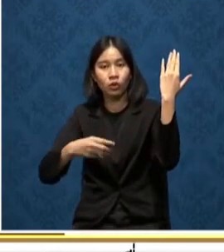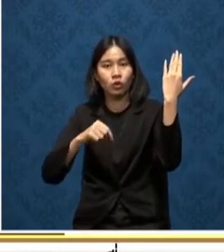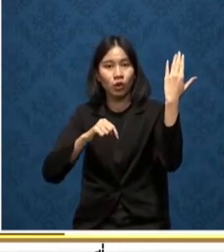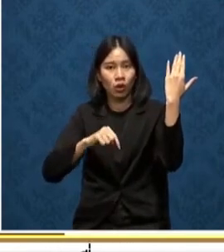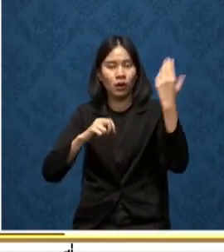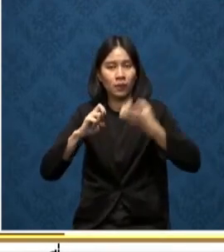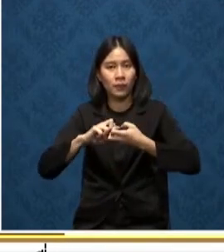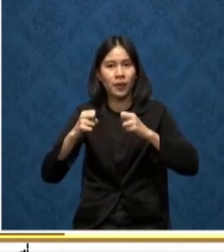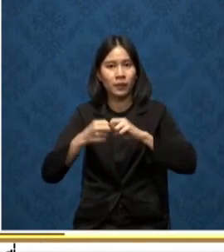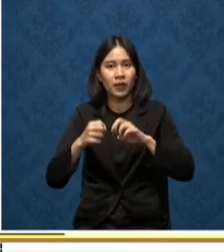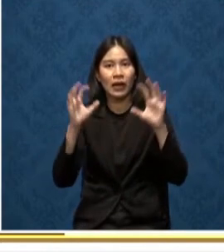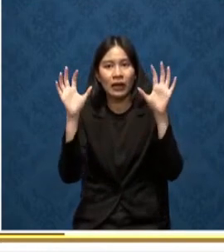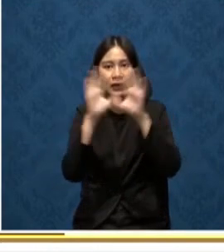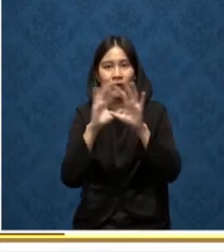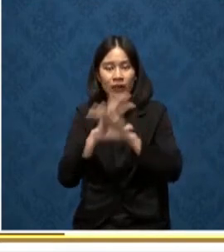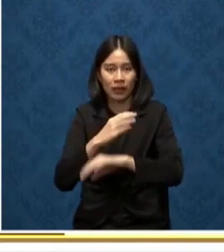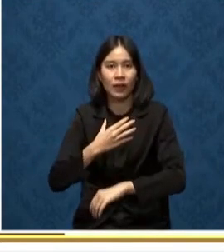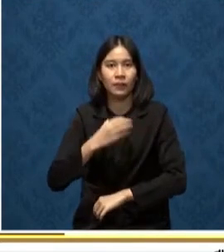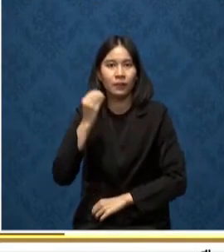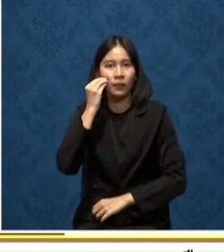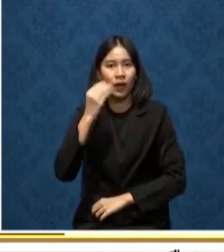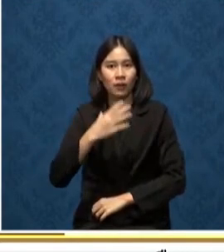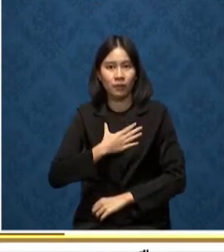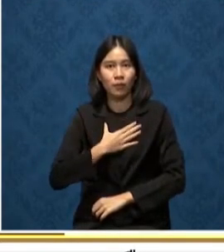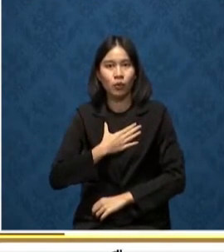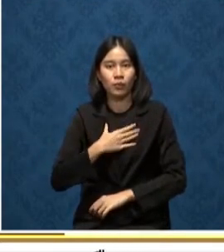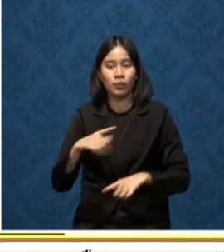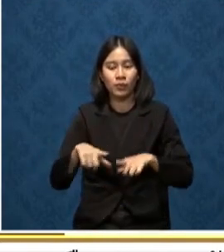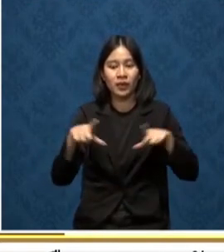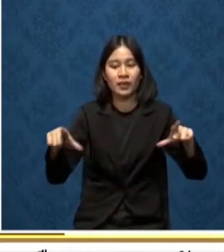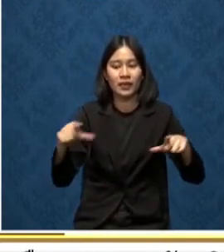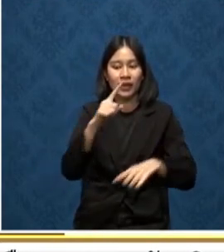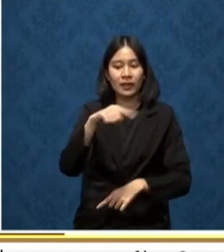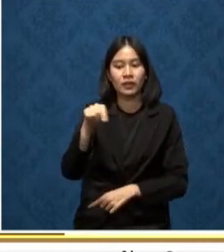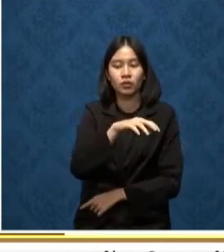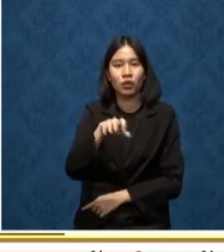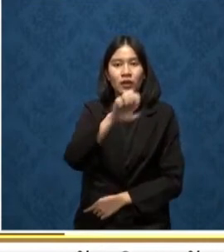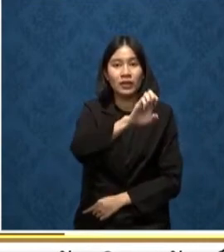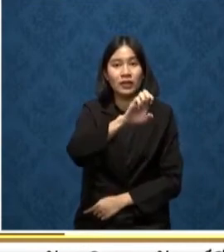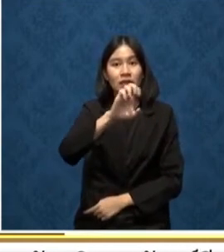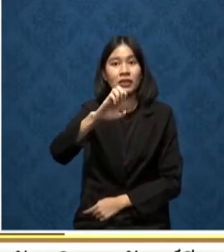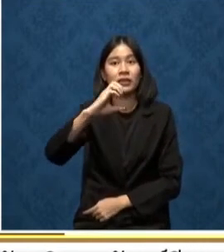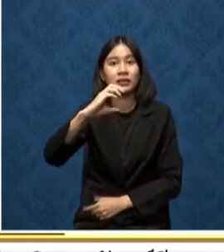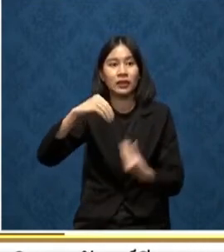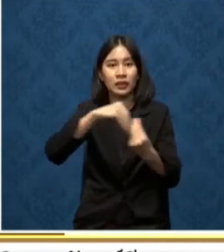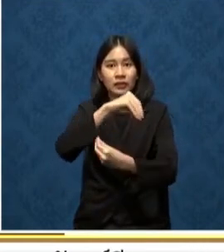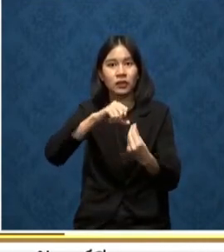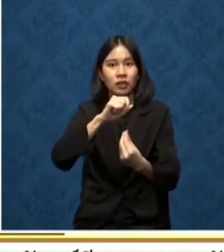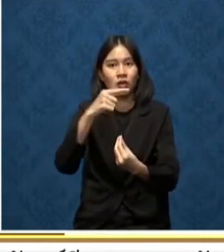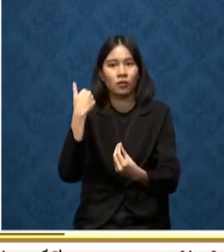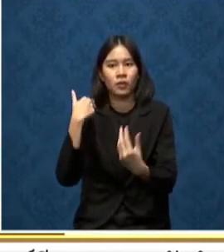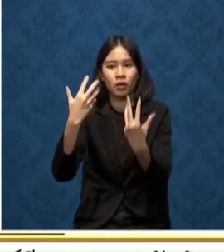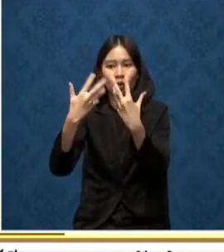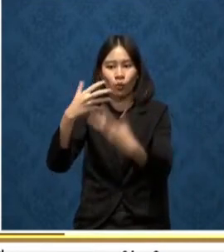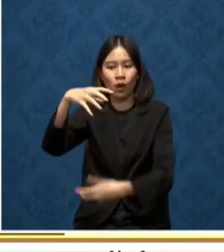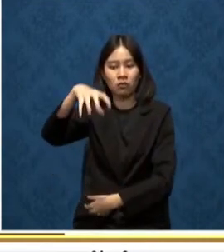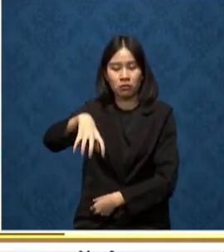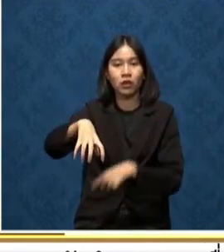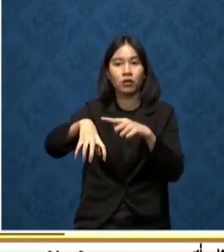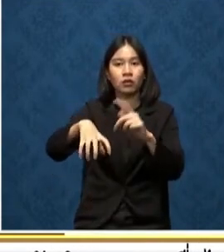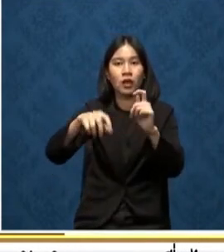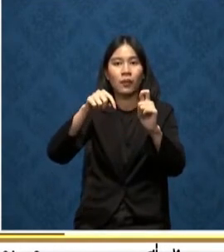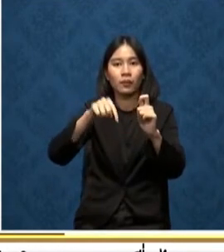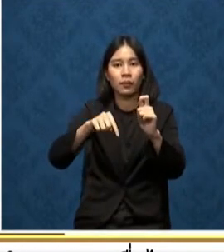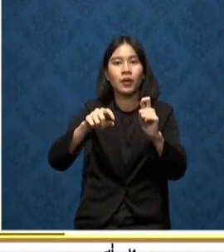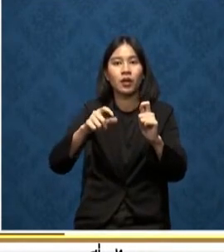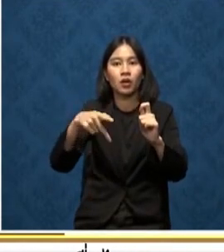ปัหากลเคียงกบ้านผมคือเขียบพ้ท EECEEC โรงงานไปตั้งอยใเพิปลวกแดงนะครัมีประช